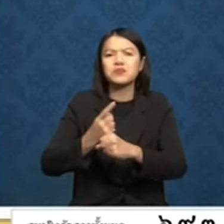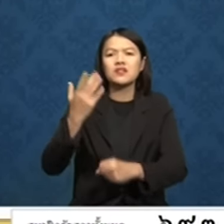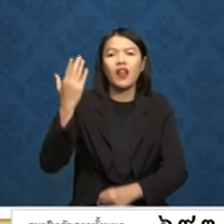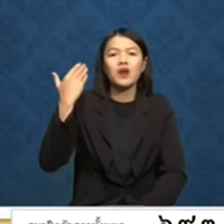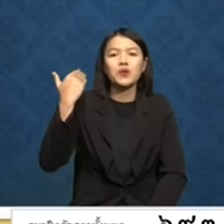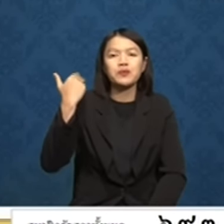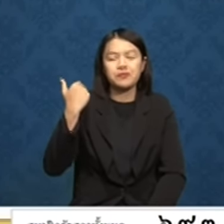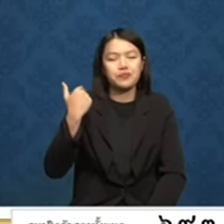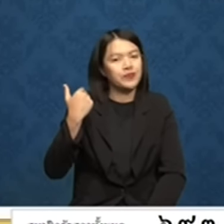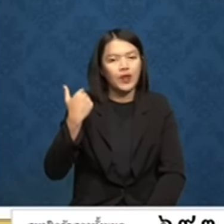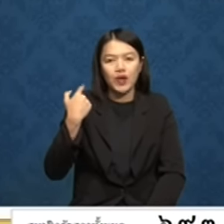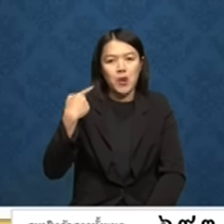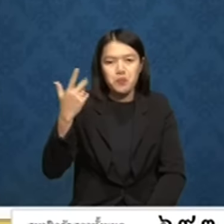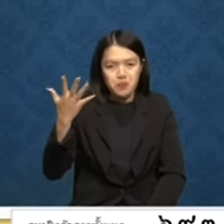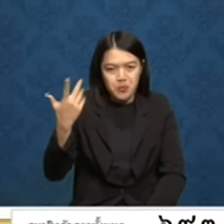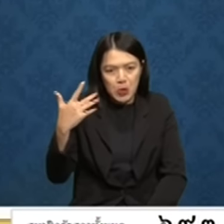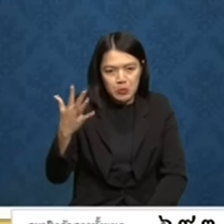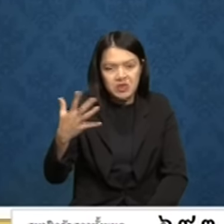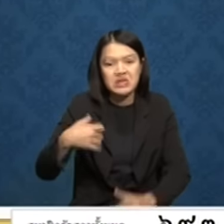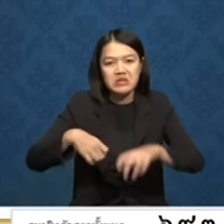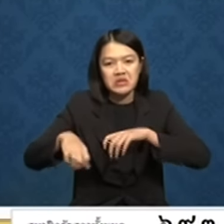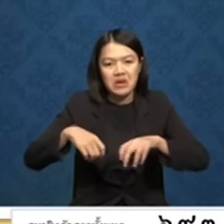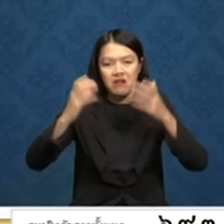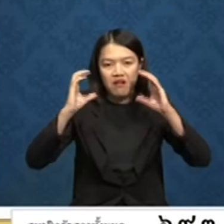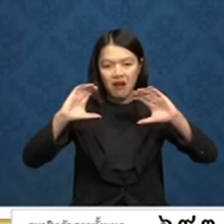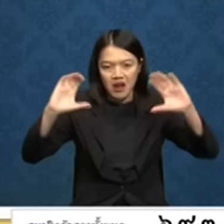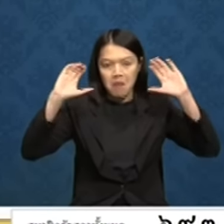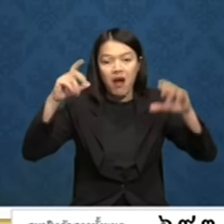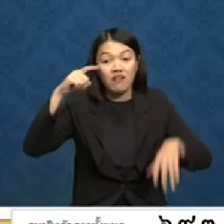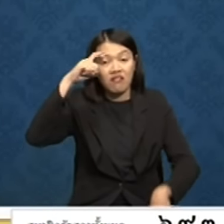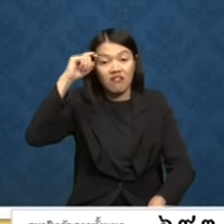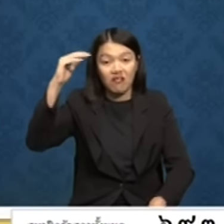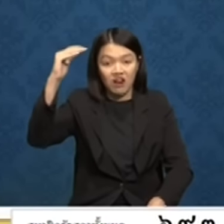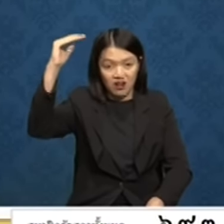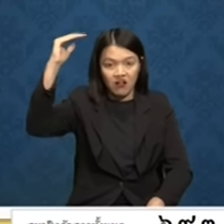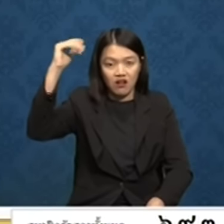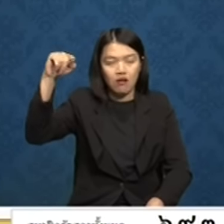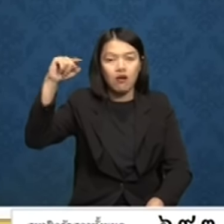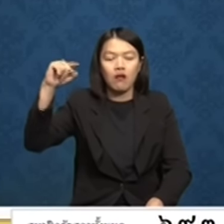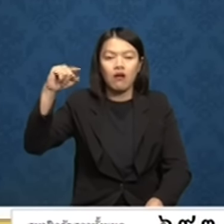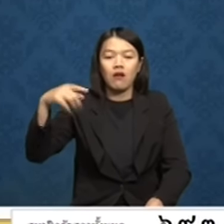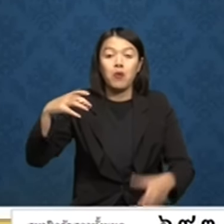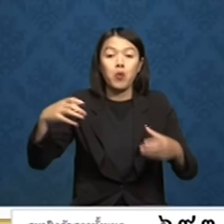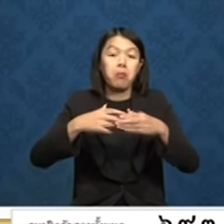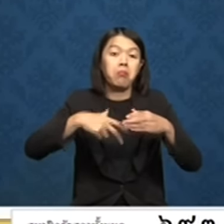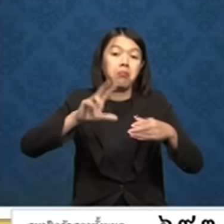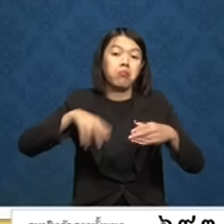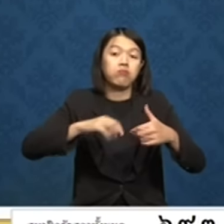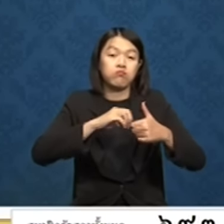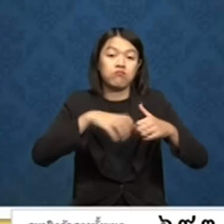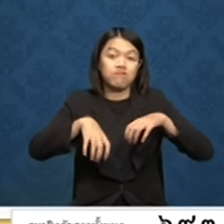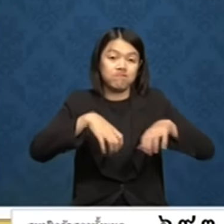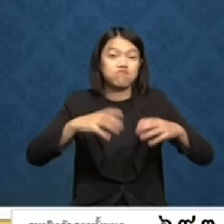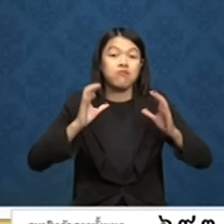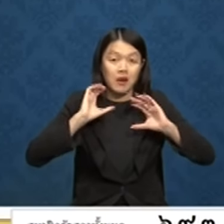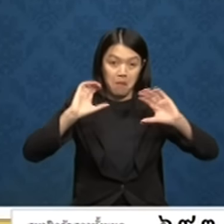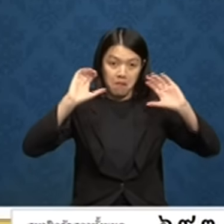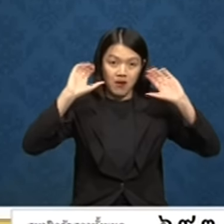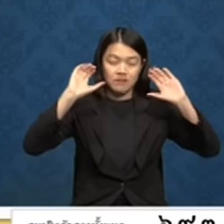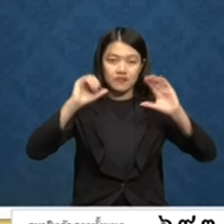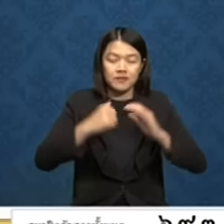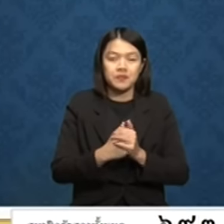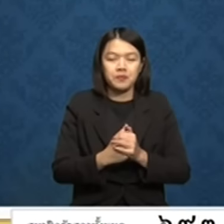ที่ศูนย์เปล่าไปกับการบริหารของรัฐบาลเศรษฐาที่มีพรรคเพื่อไทยเป็นแกนนำในการจัดตั้งรัฐบาลนะ